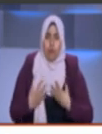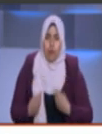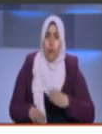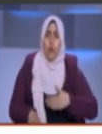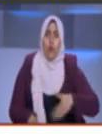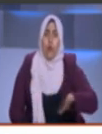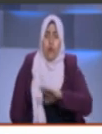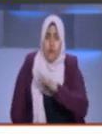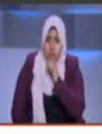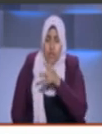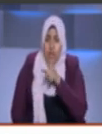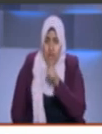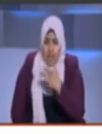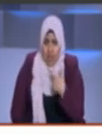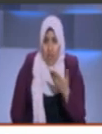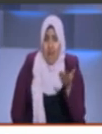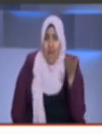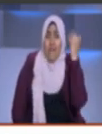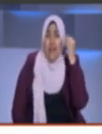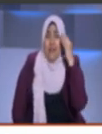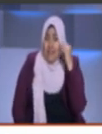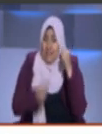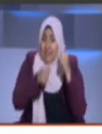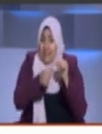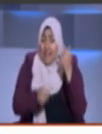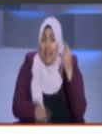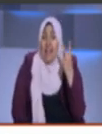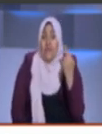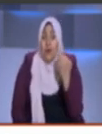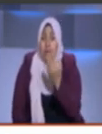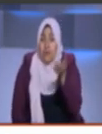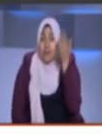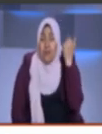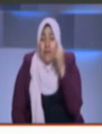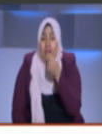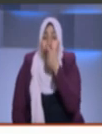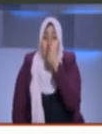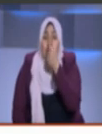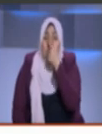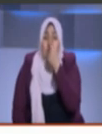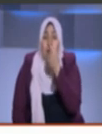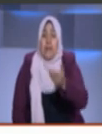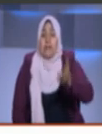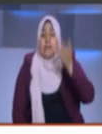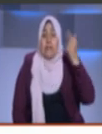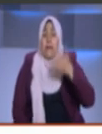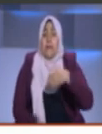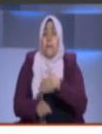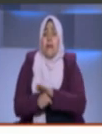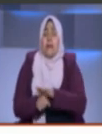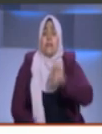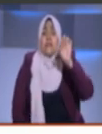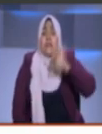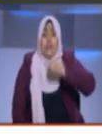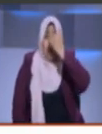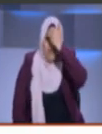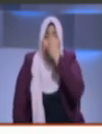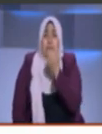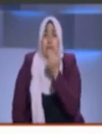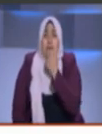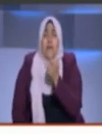اذا كنا في 2003 تم يعني راح 19 ألف وفاه بسبب الانفلونزا